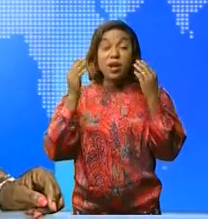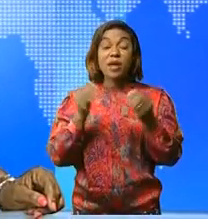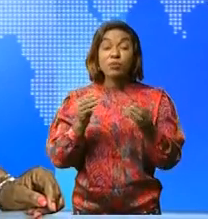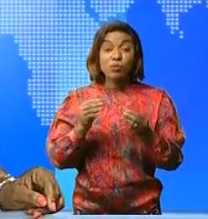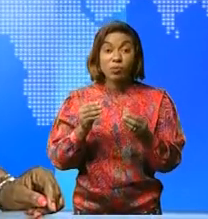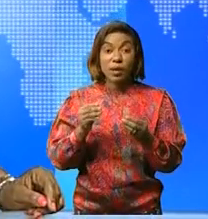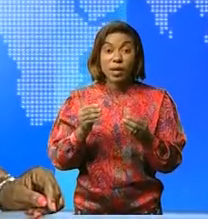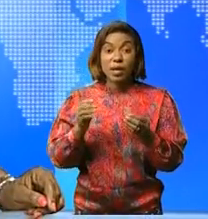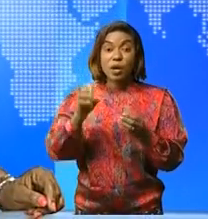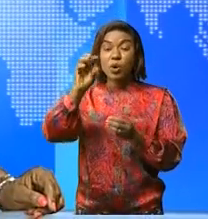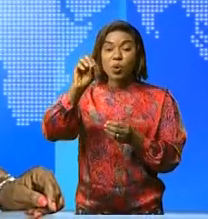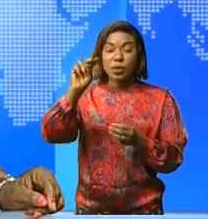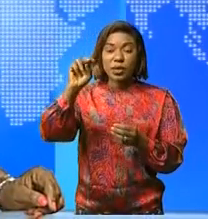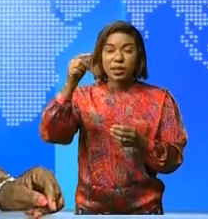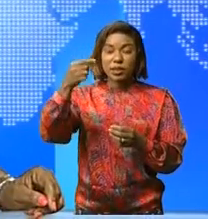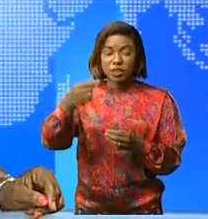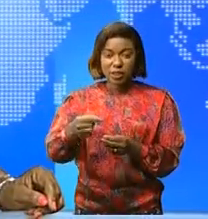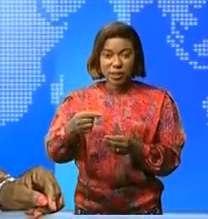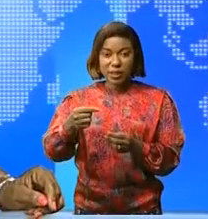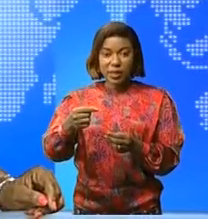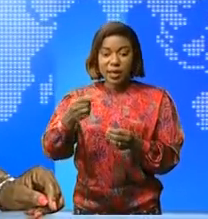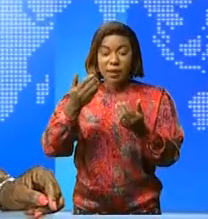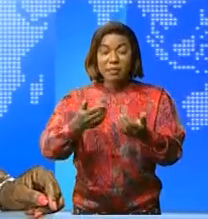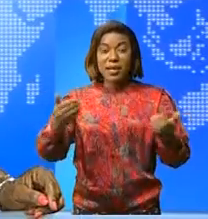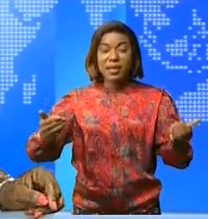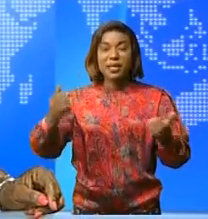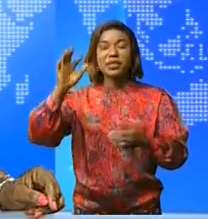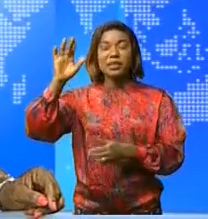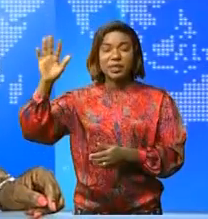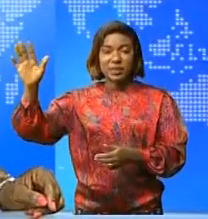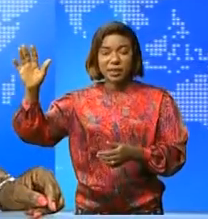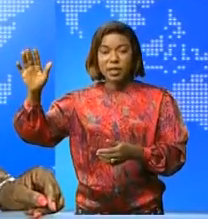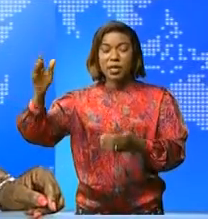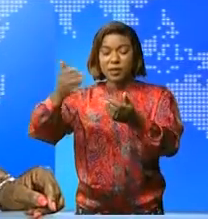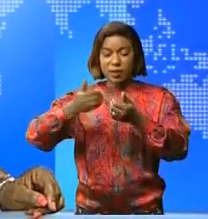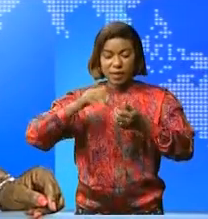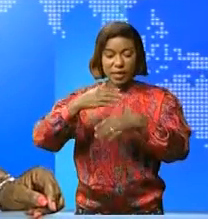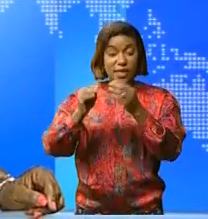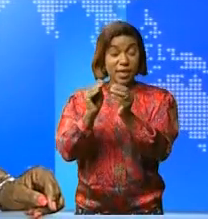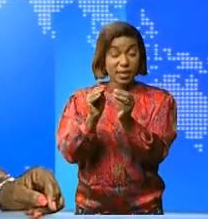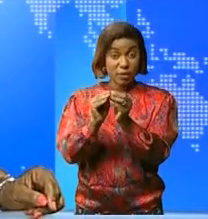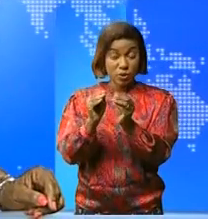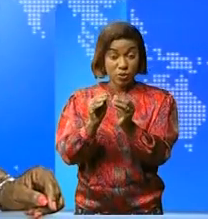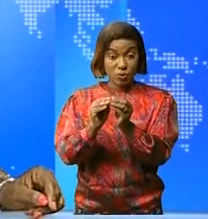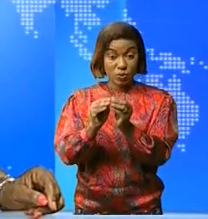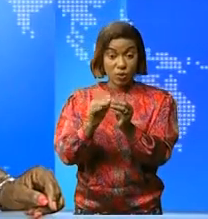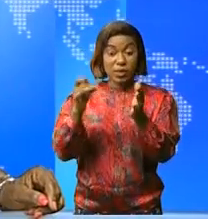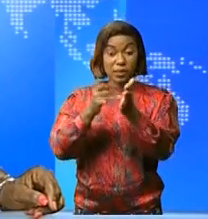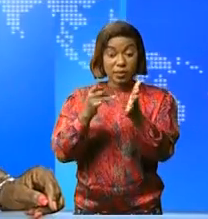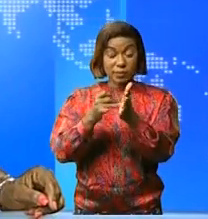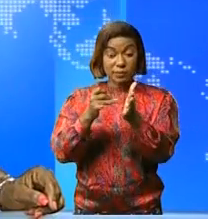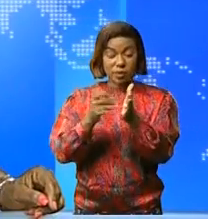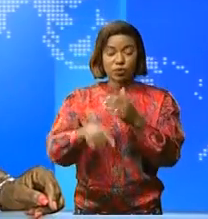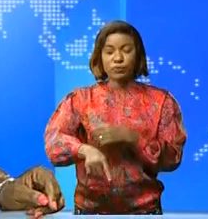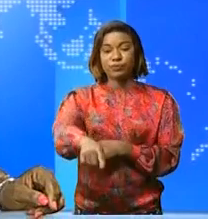tient à redynamiser ses activités sur les 24 communes de la capitale. C'est ainsi qu'elle tient son assemblée